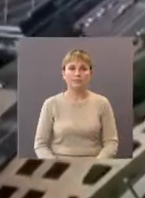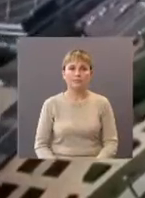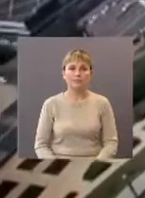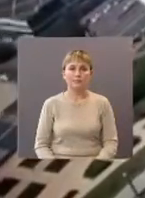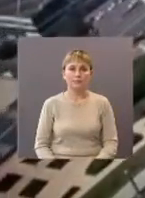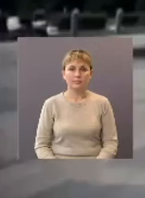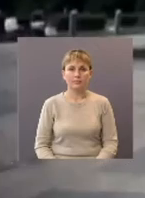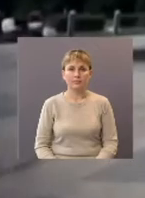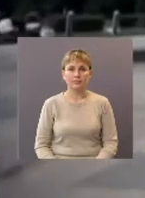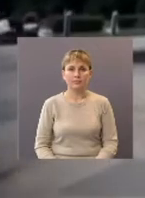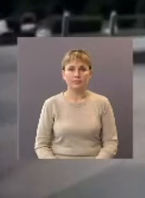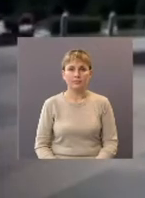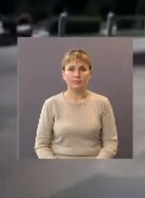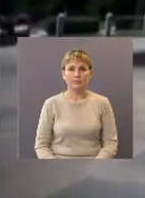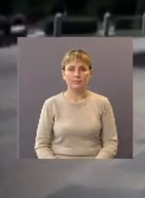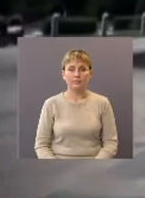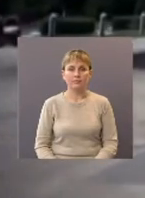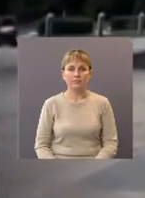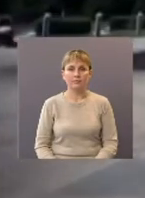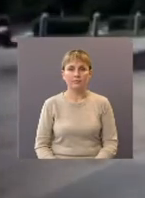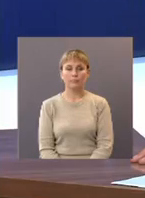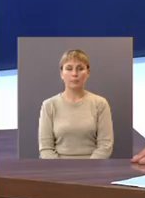Мадина Сюмбаева, Валерий Таубалдиев, Телебашня.